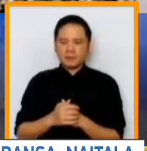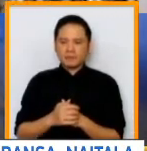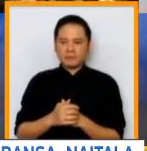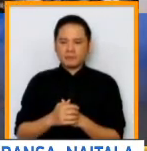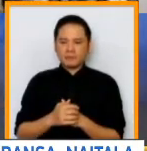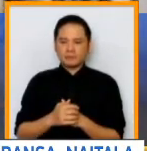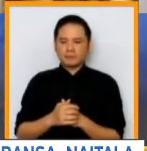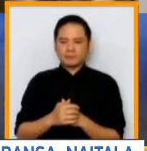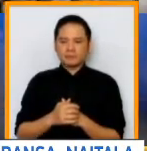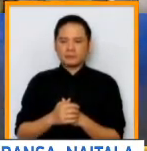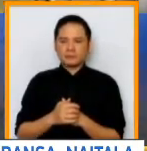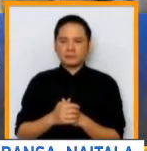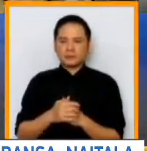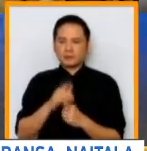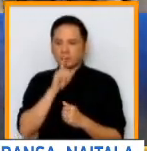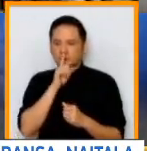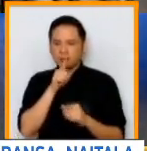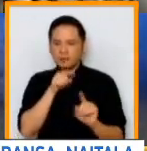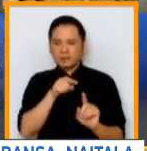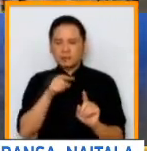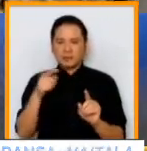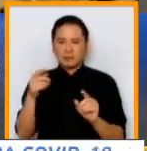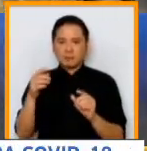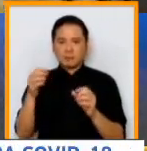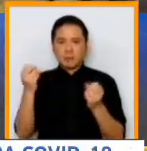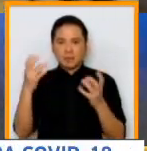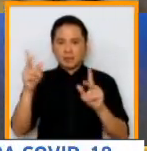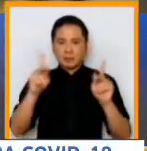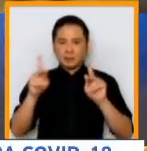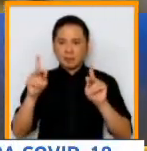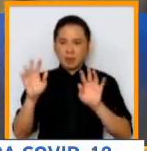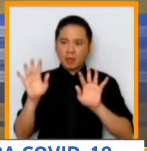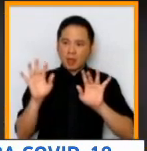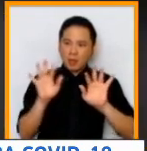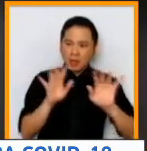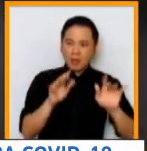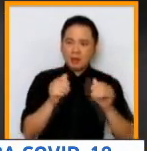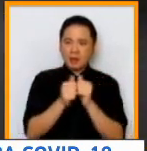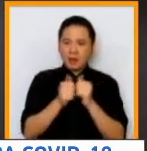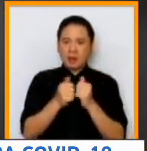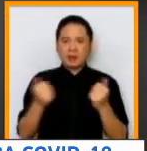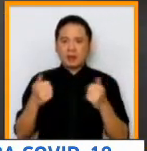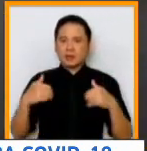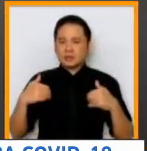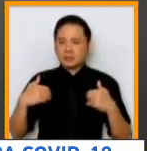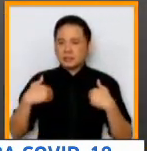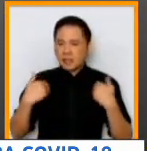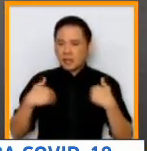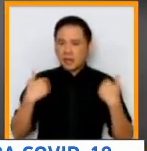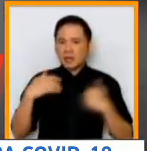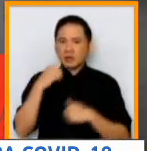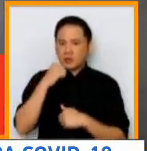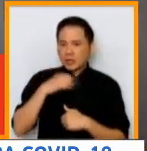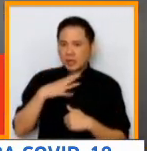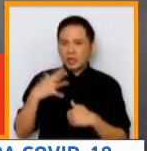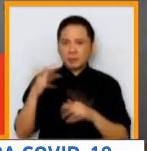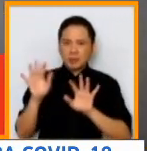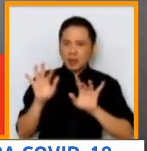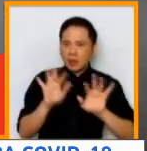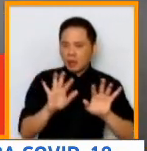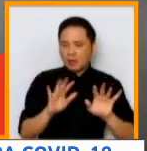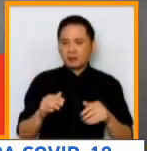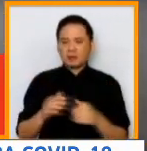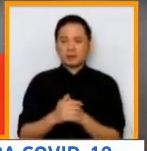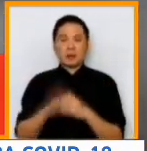makaalis. Family-family nga yung sumasabay sa amin. Ang lalit na mga bata, mga babae. Pero pagdating malapit sa airport, nagkaroon pa